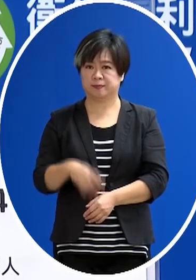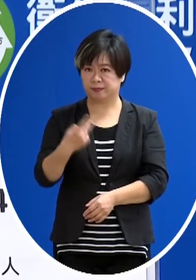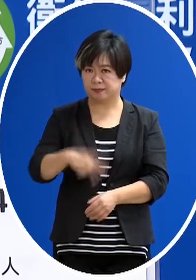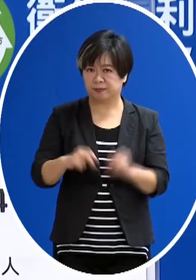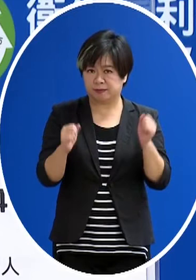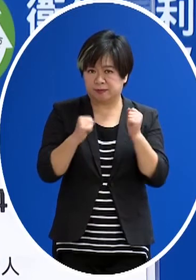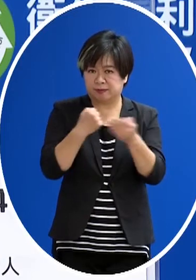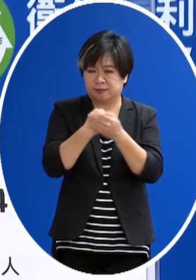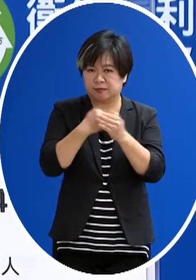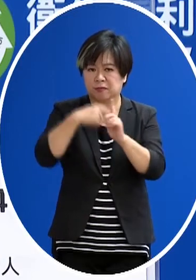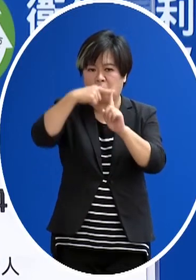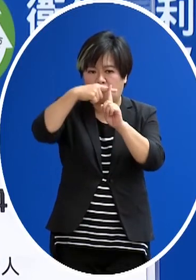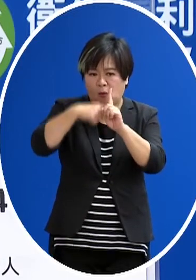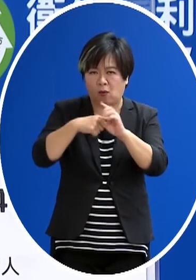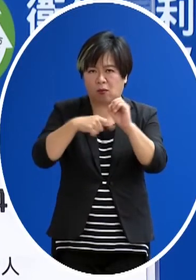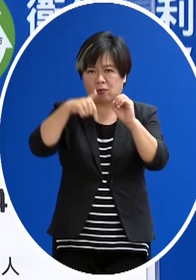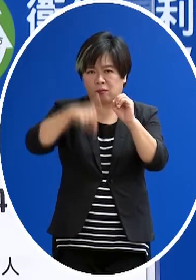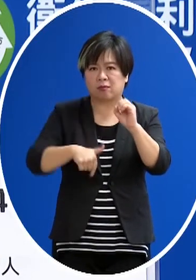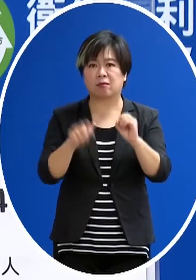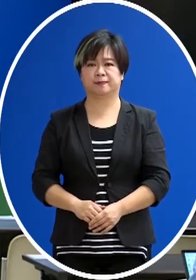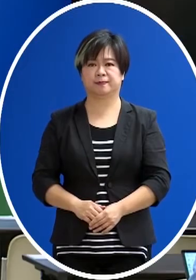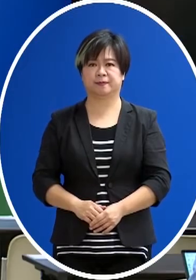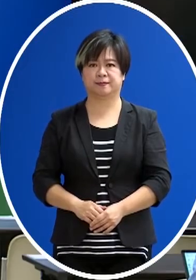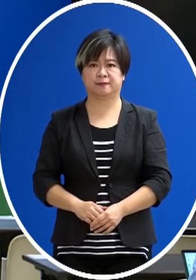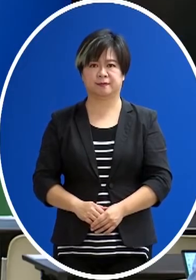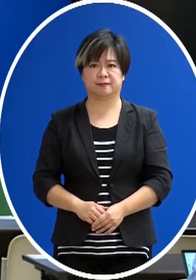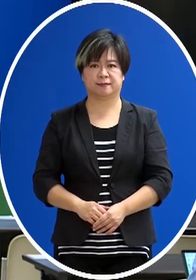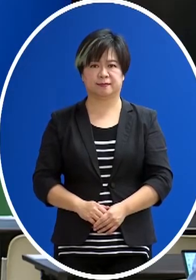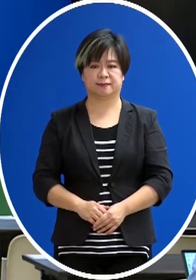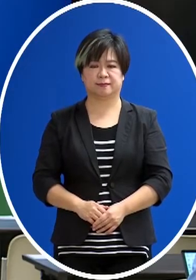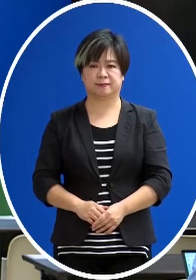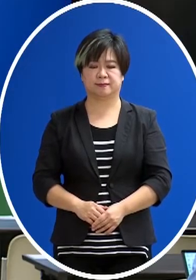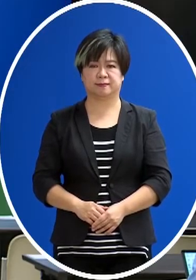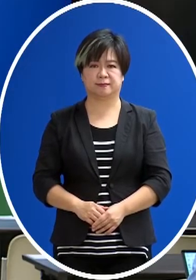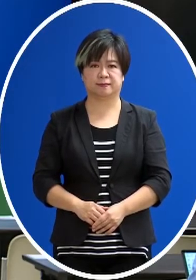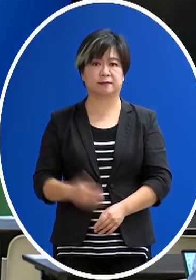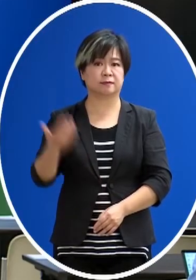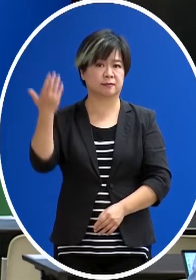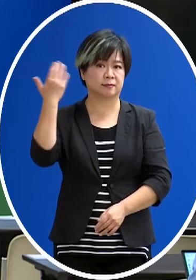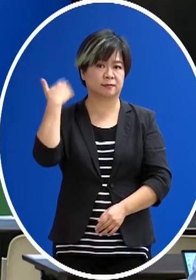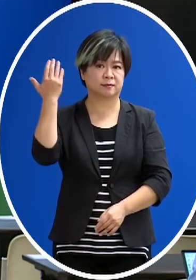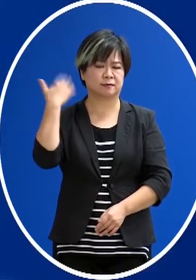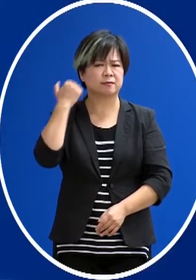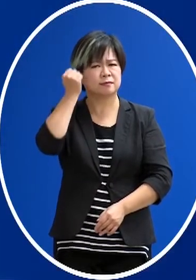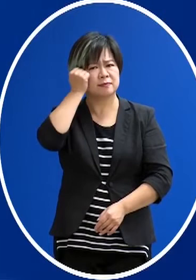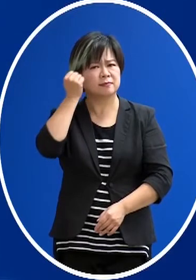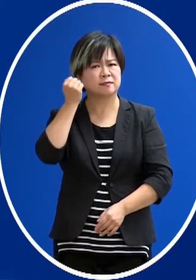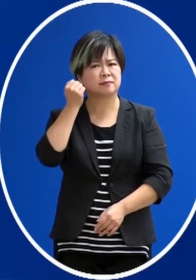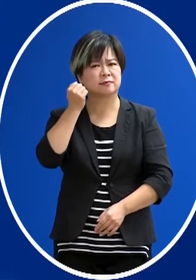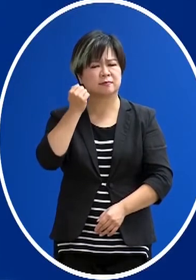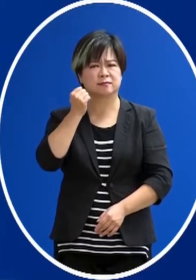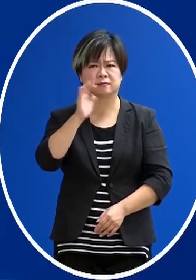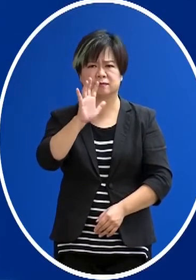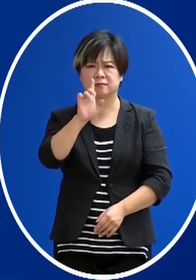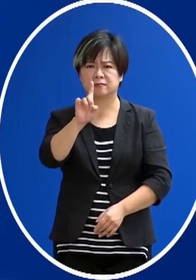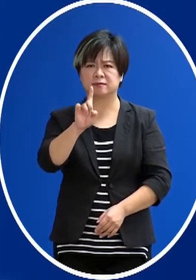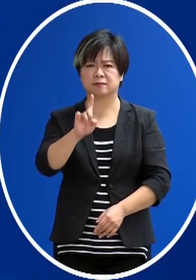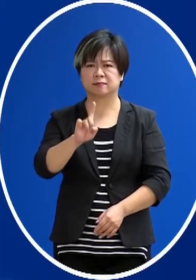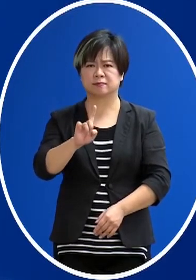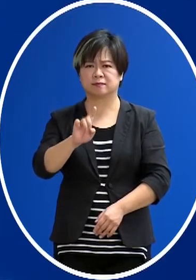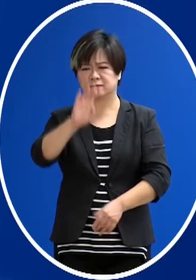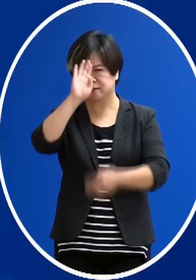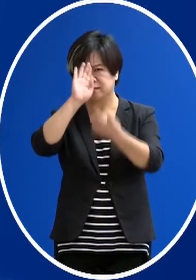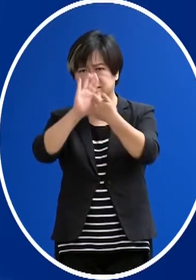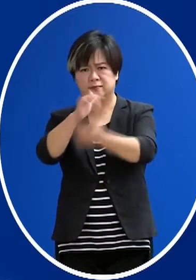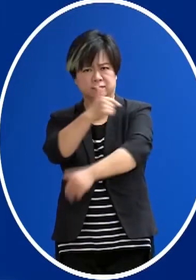是-20度C对台湾讲不是问题了哈， 因为以前我们我记得不知道哪个疫苗就是需要储存